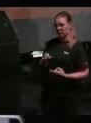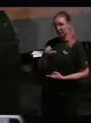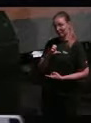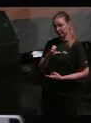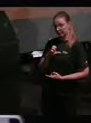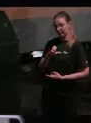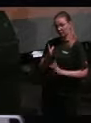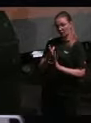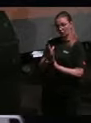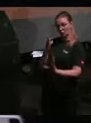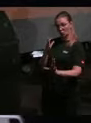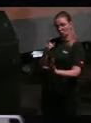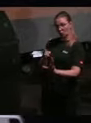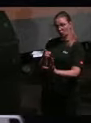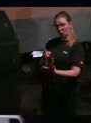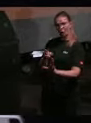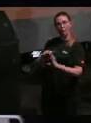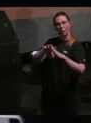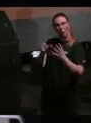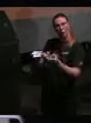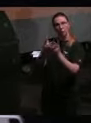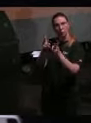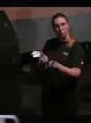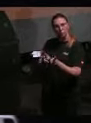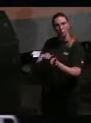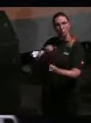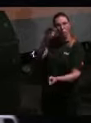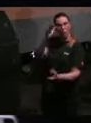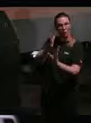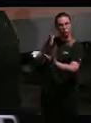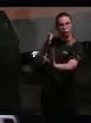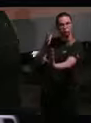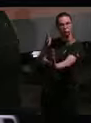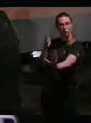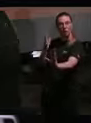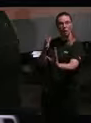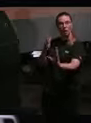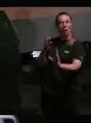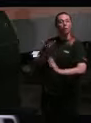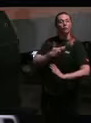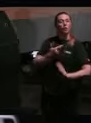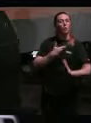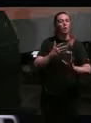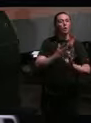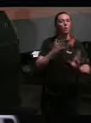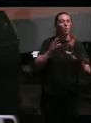hvis dette køa for alt forbruket som skal øke, hvor høy køa for